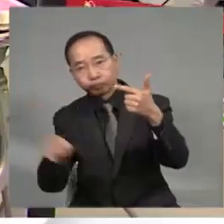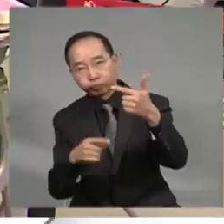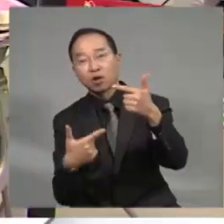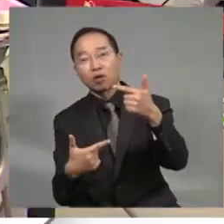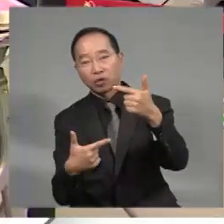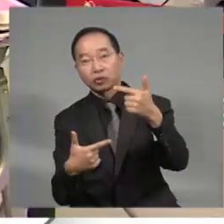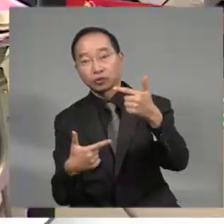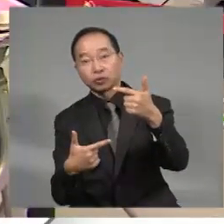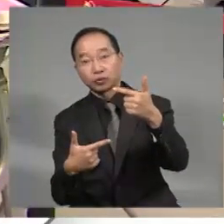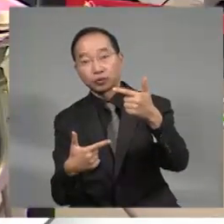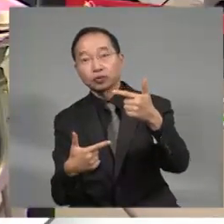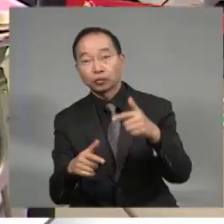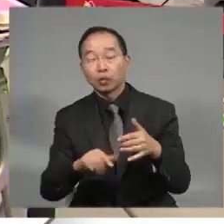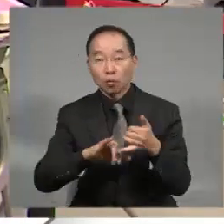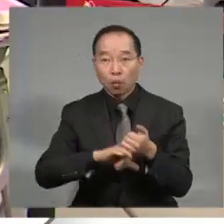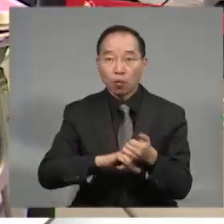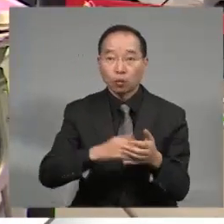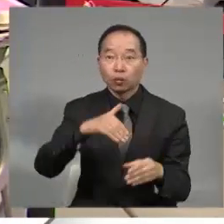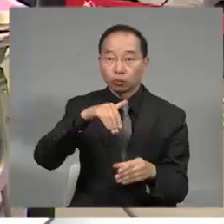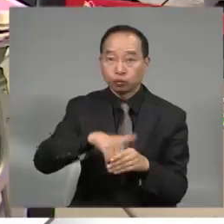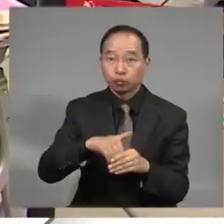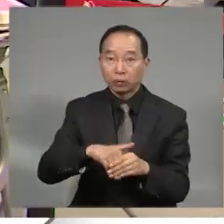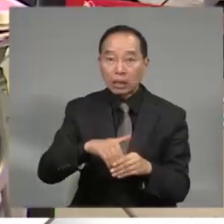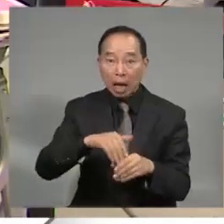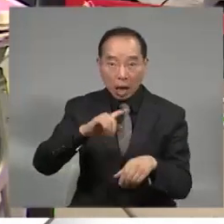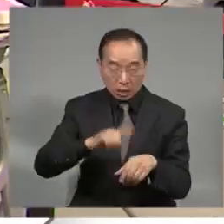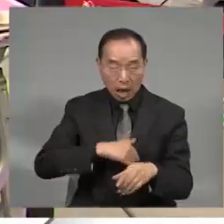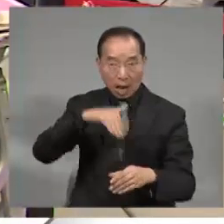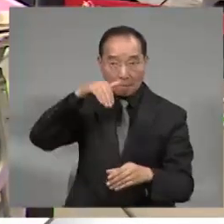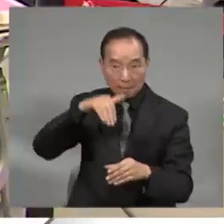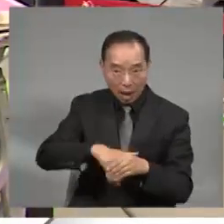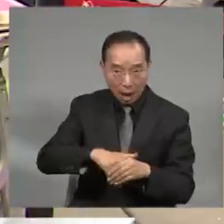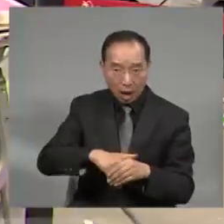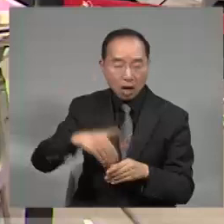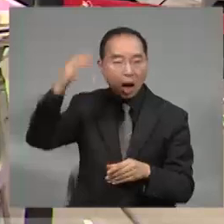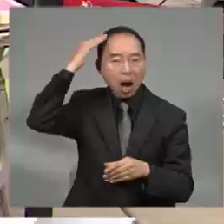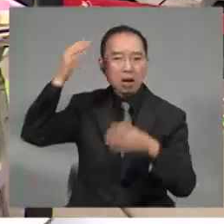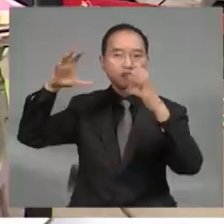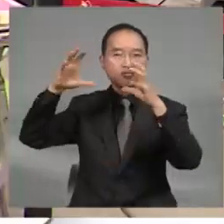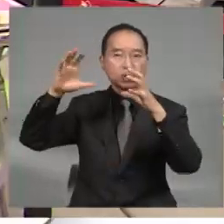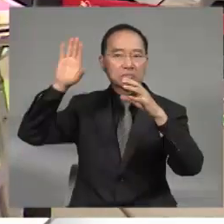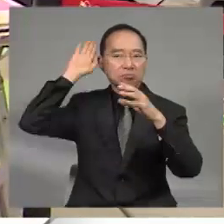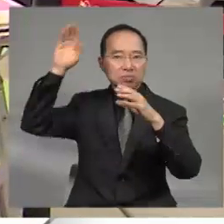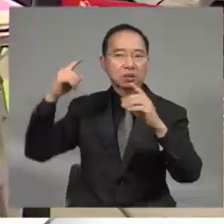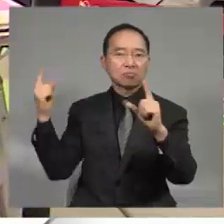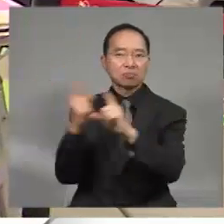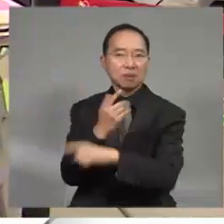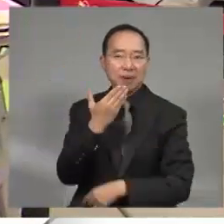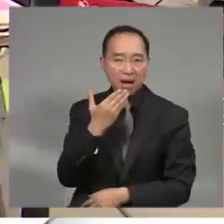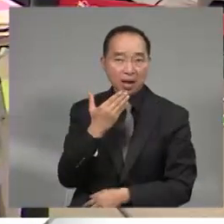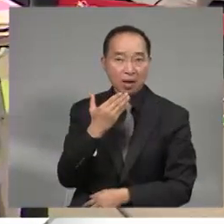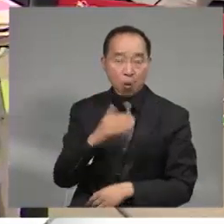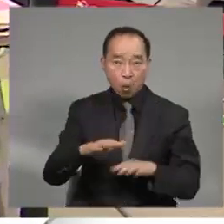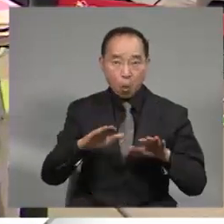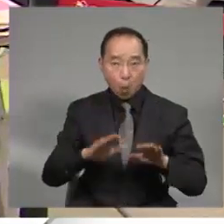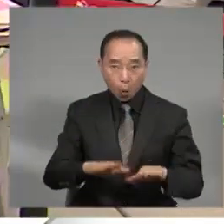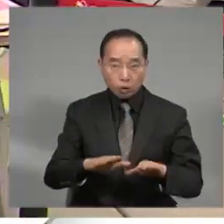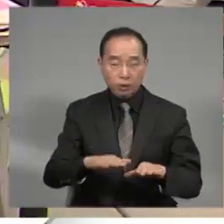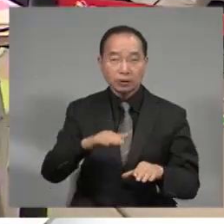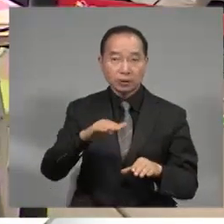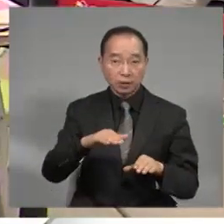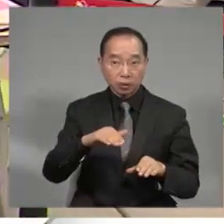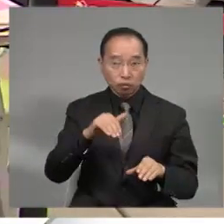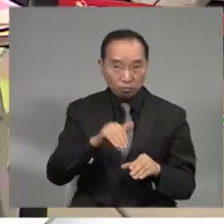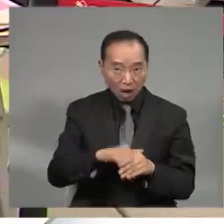진행이 됩니다. 여러분의 소중한 한 표가 대한민국의 미래를 바꿉니다. 내일과 3월 9일 본투표를 이용하셔서 여러분의 소중한 한